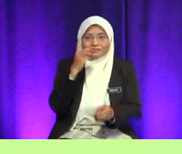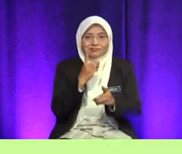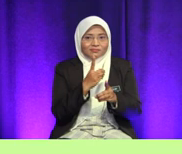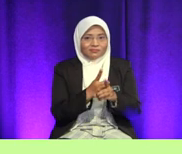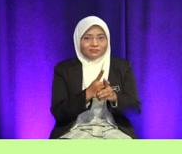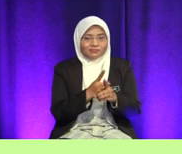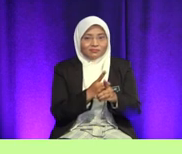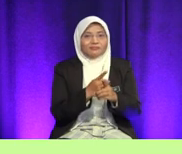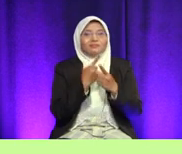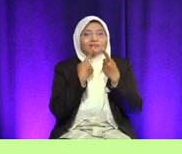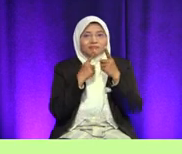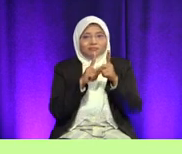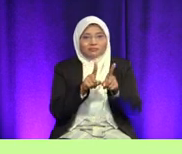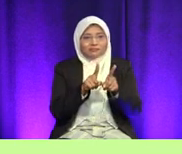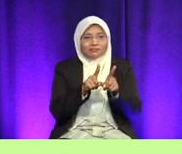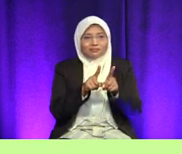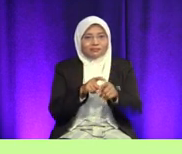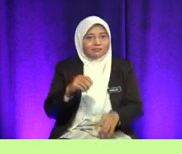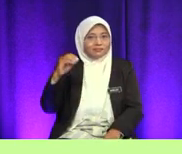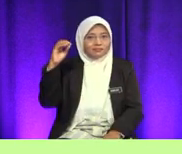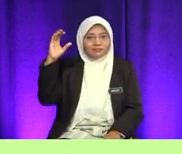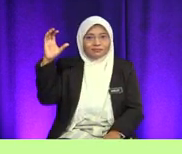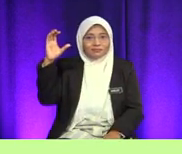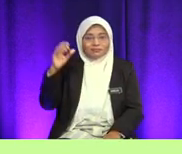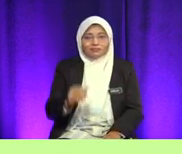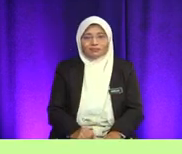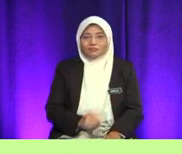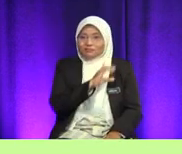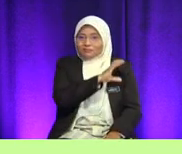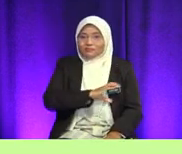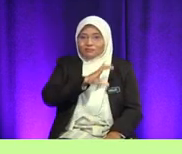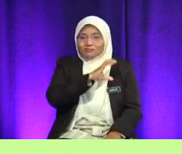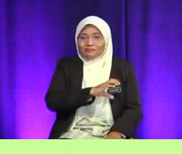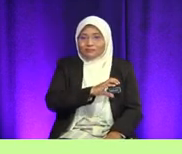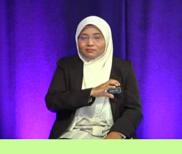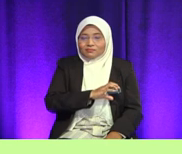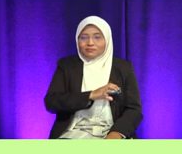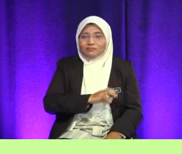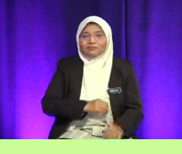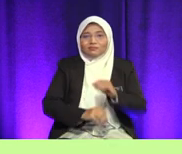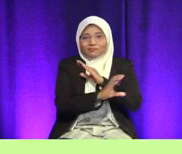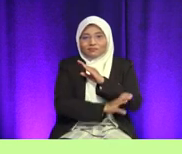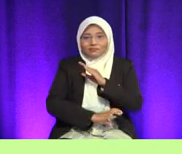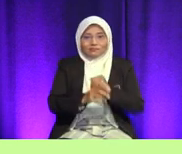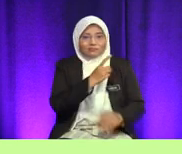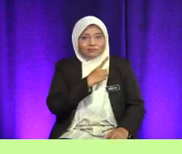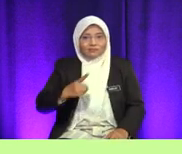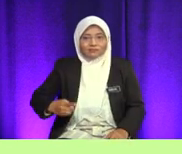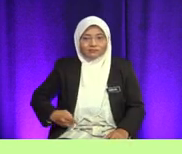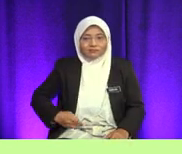untuk jawaban ini ciri negara berdaulat ialah mempunyai rakyat dan mempunyai